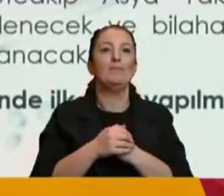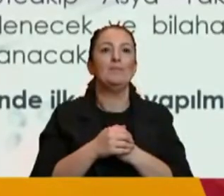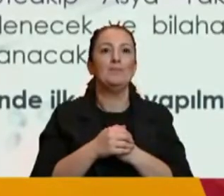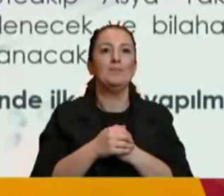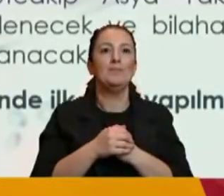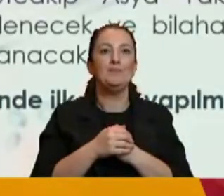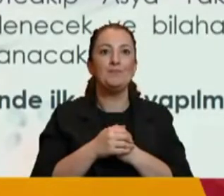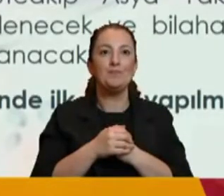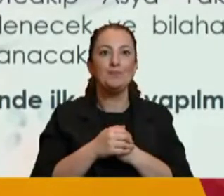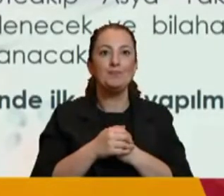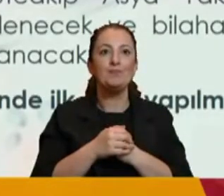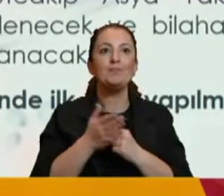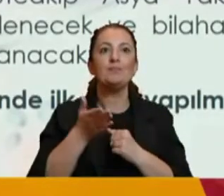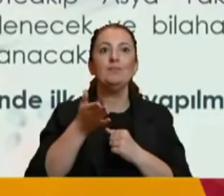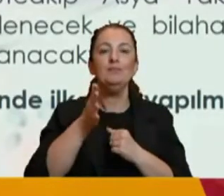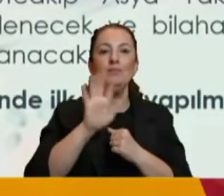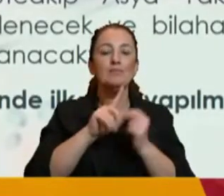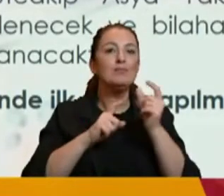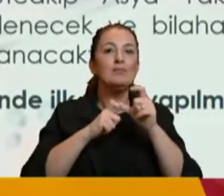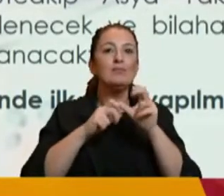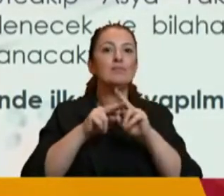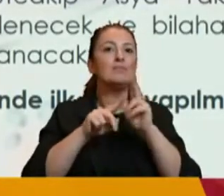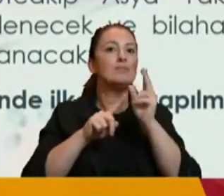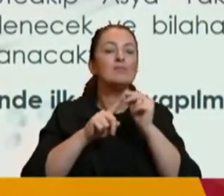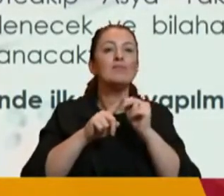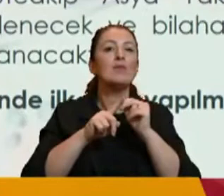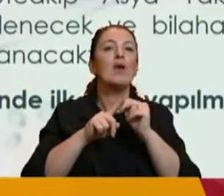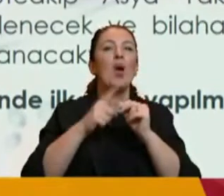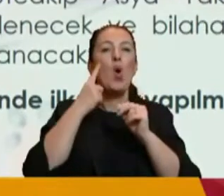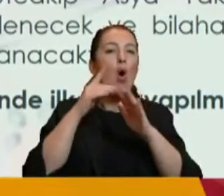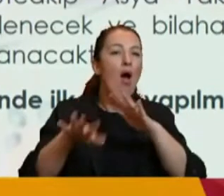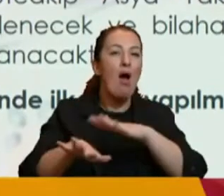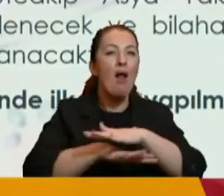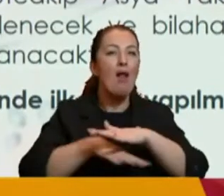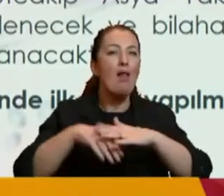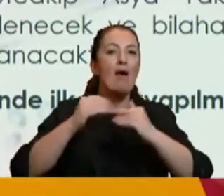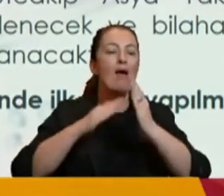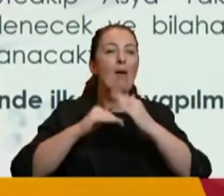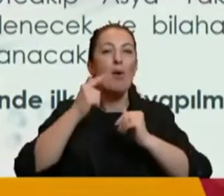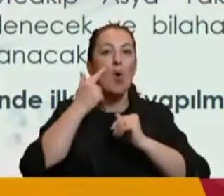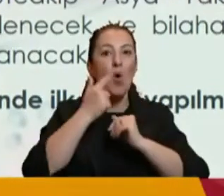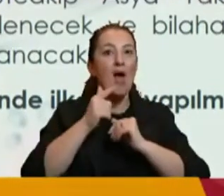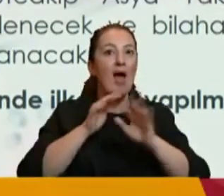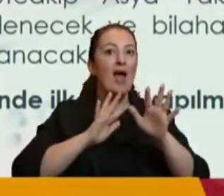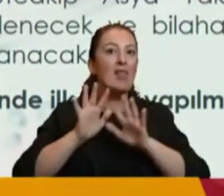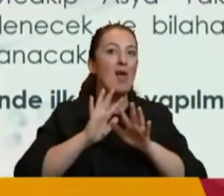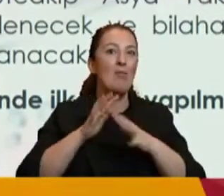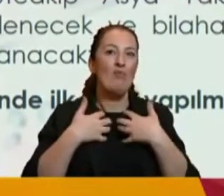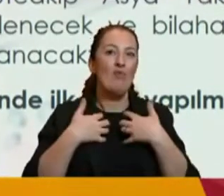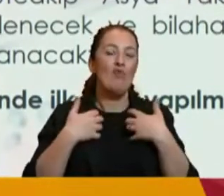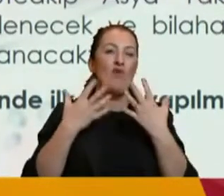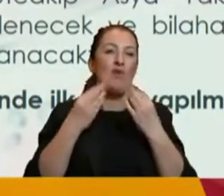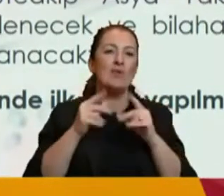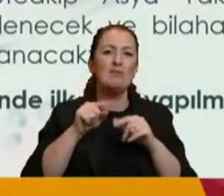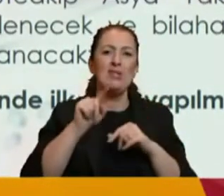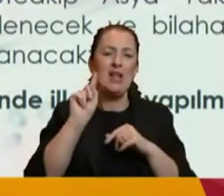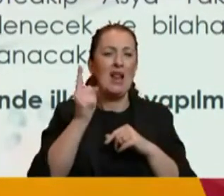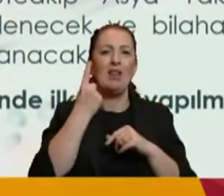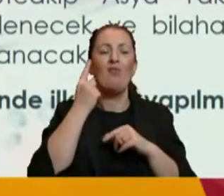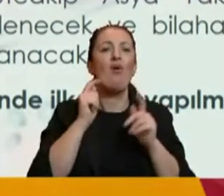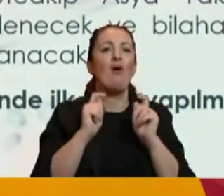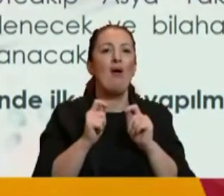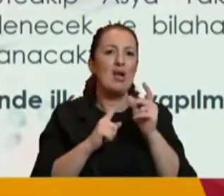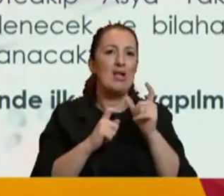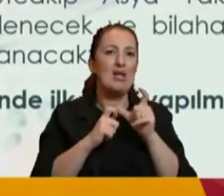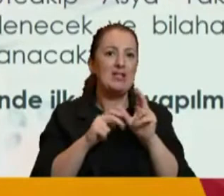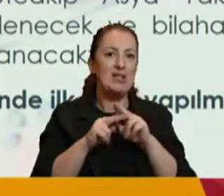Bora Ayrıca eski altyapısının deprem güvenli hale getirilmesi Bu ilk defa yapılan bir şey